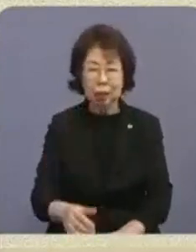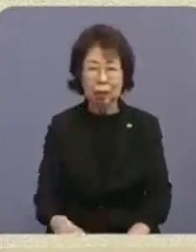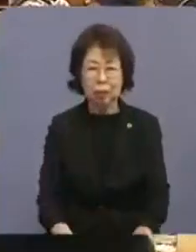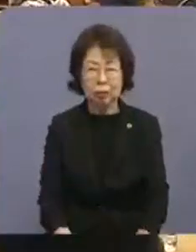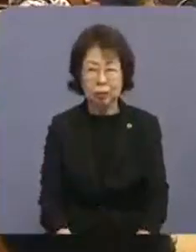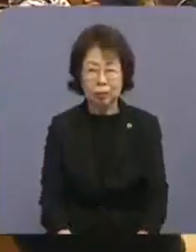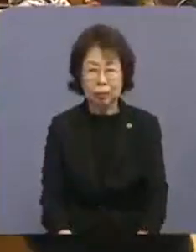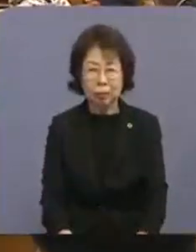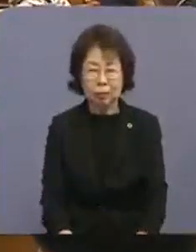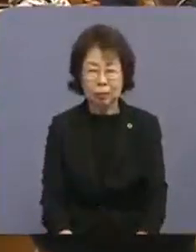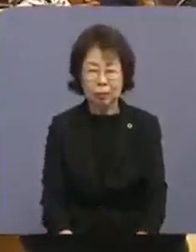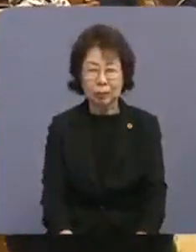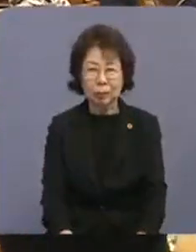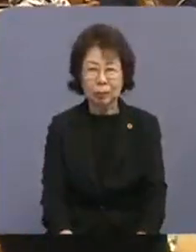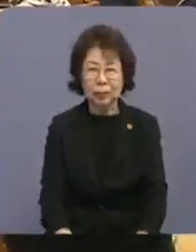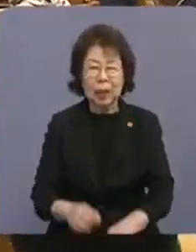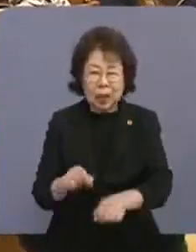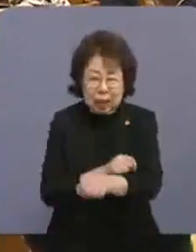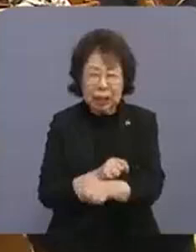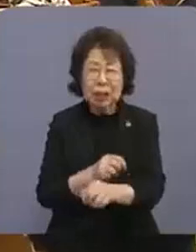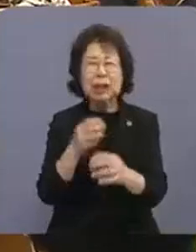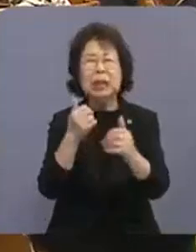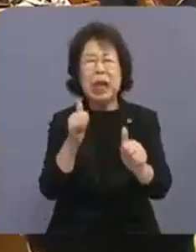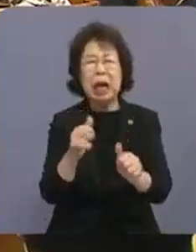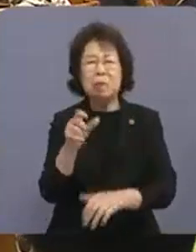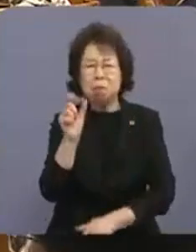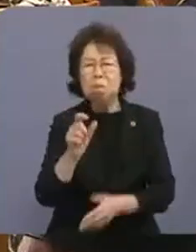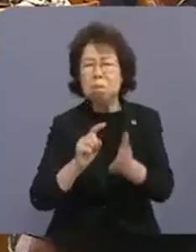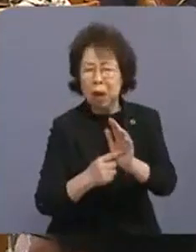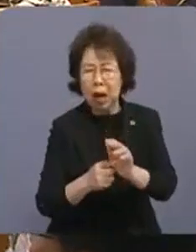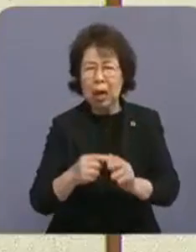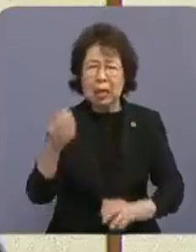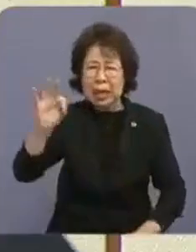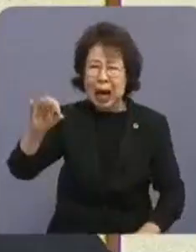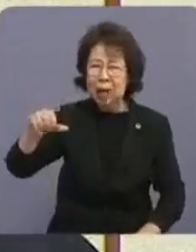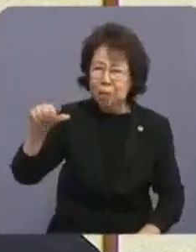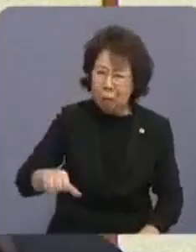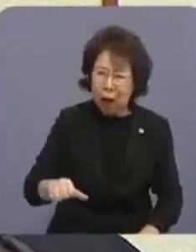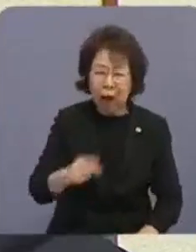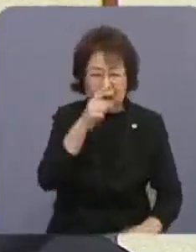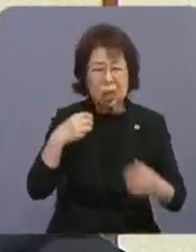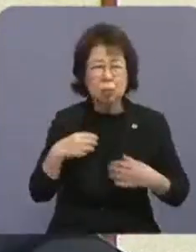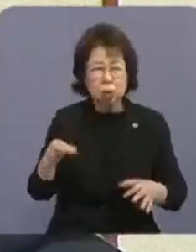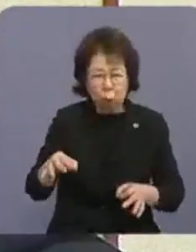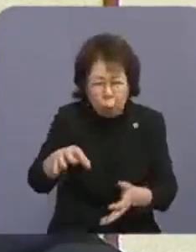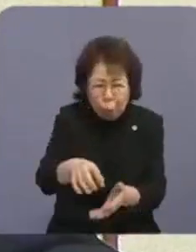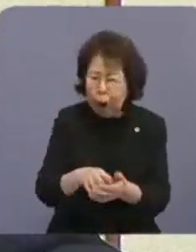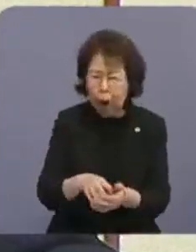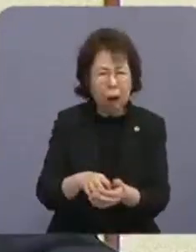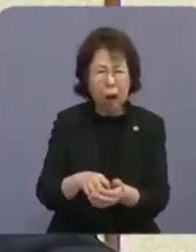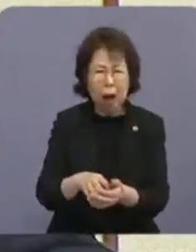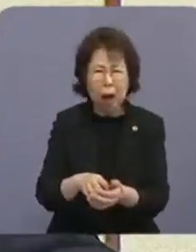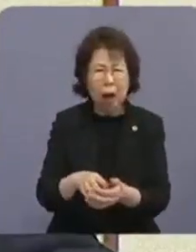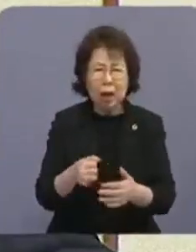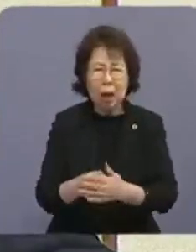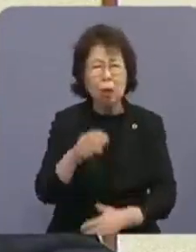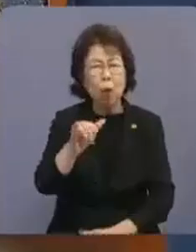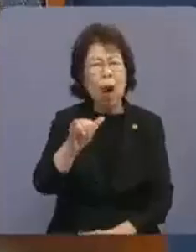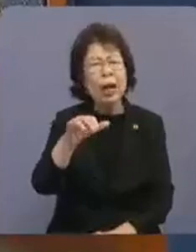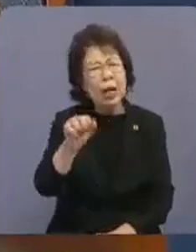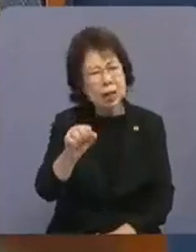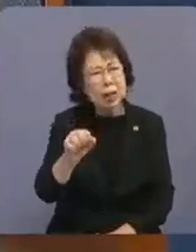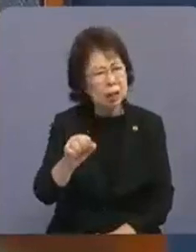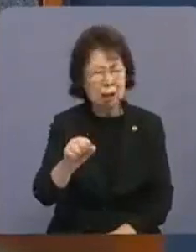생각. 하지만 특정 인물에 대한 정치적 찬반, 국비 확보의 어려움 등을 따져볼 때 YS